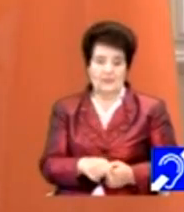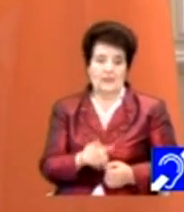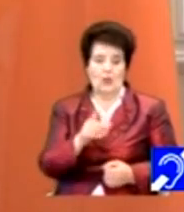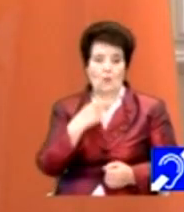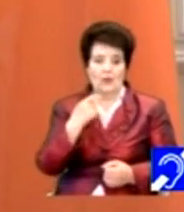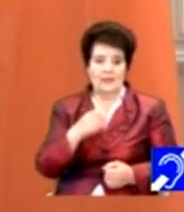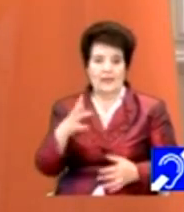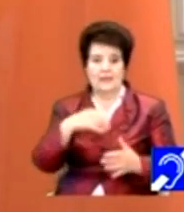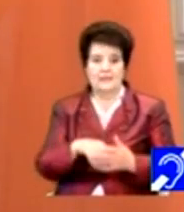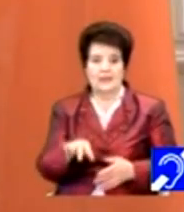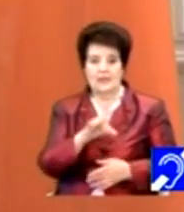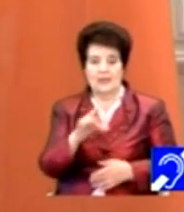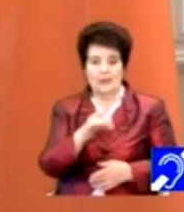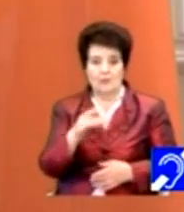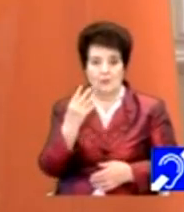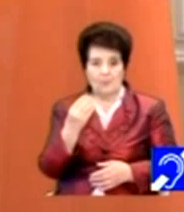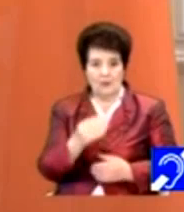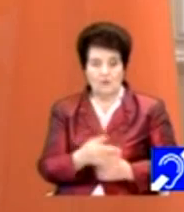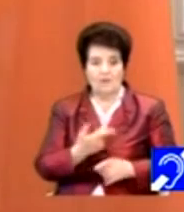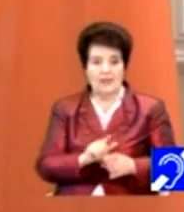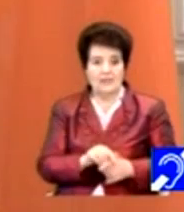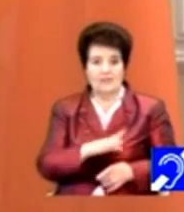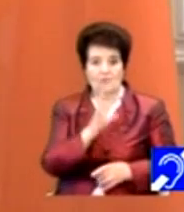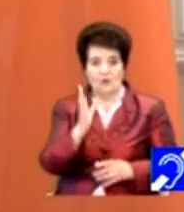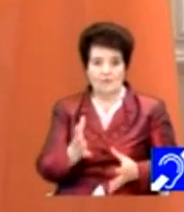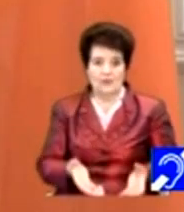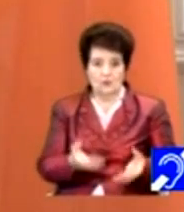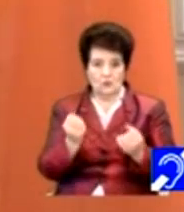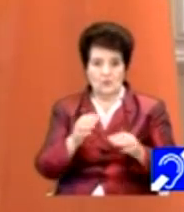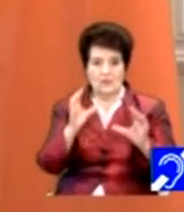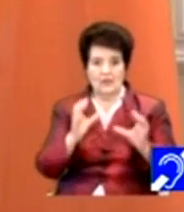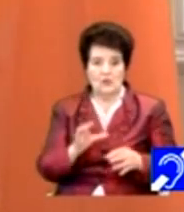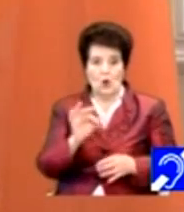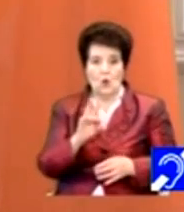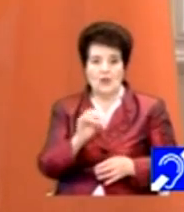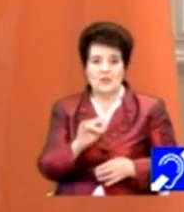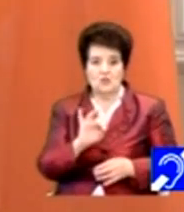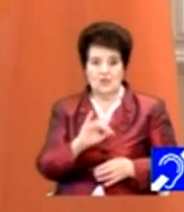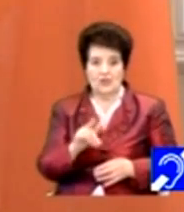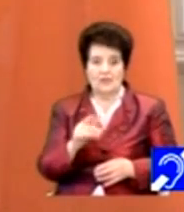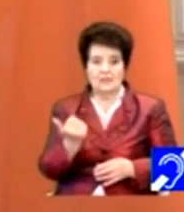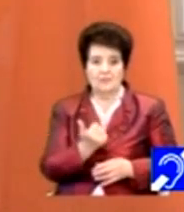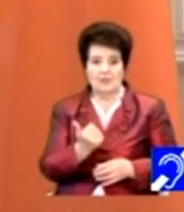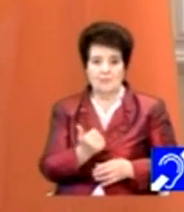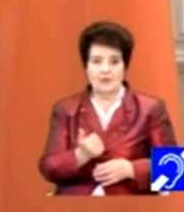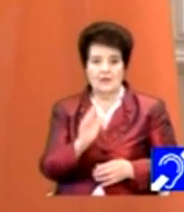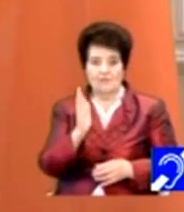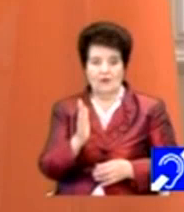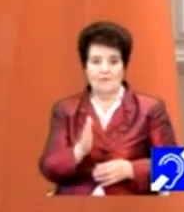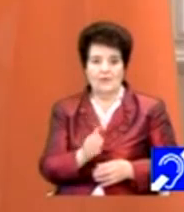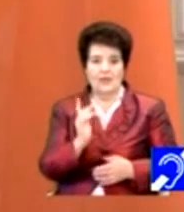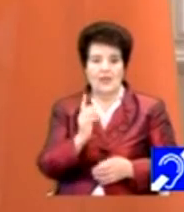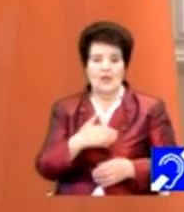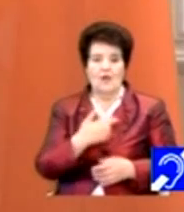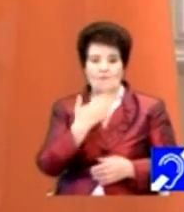Republicii Moldova și dacă aceste amendamente vor fi susținute, atunci legea ONG, cel mai probabil, săptămâna curentă, va fi votată în lectura a doua